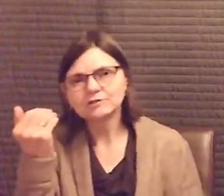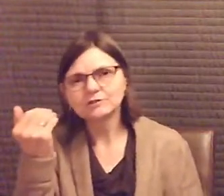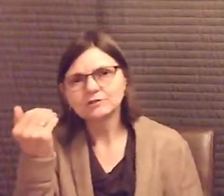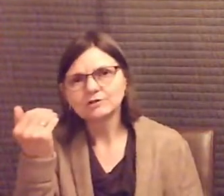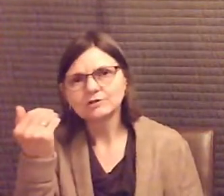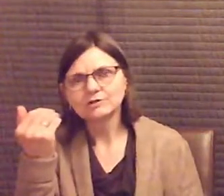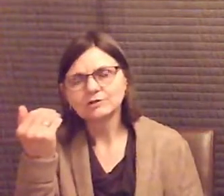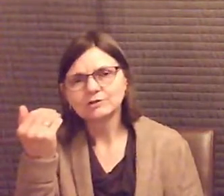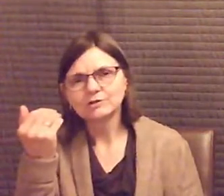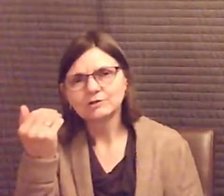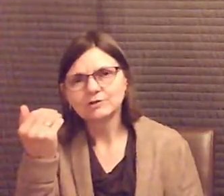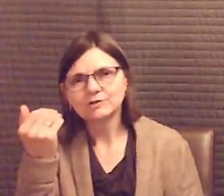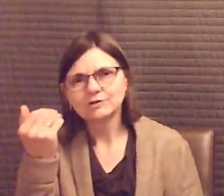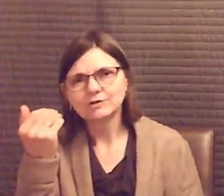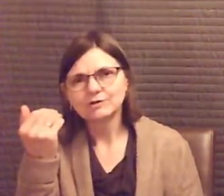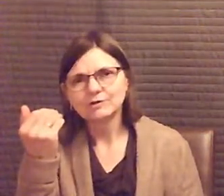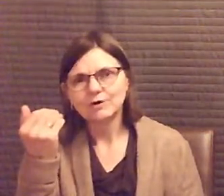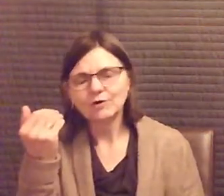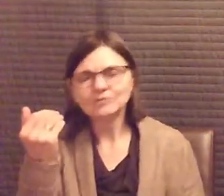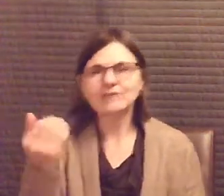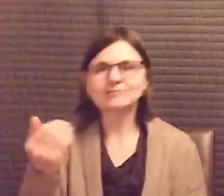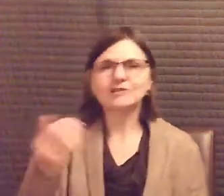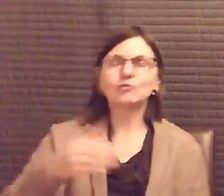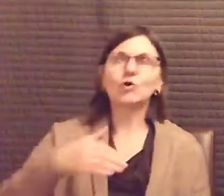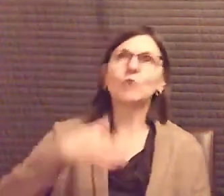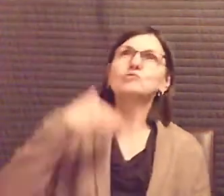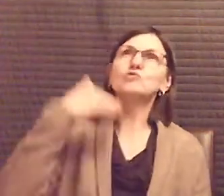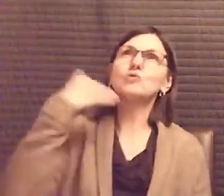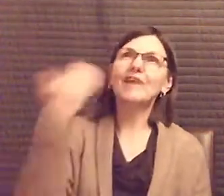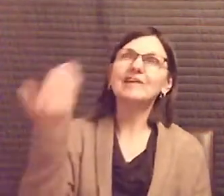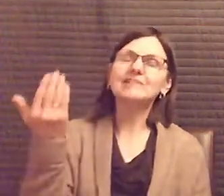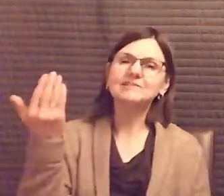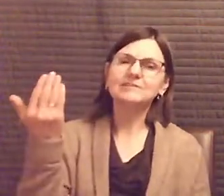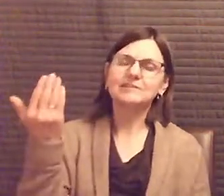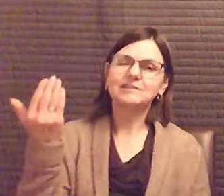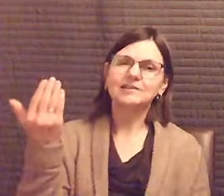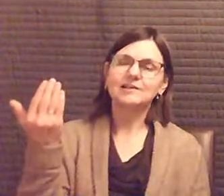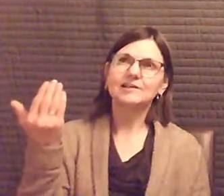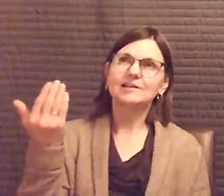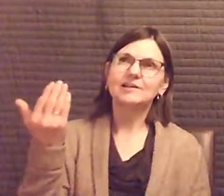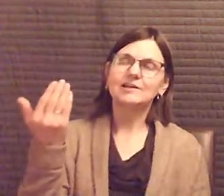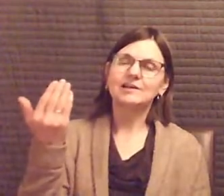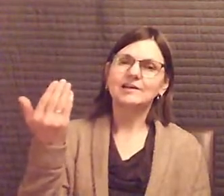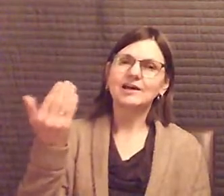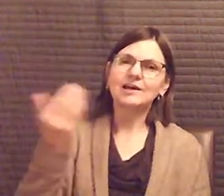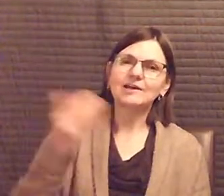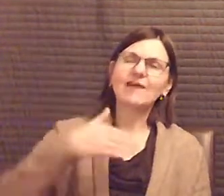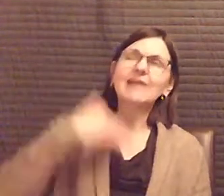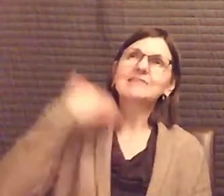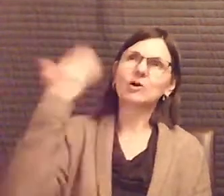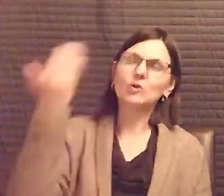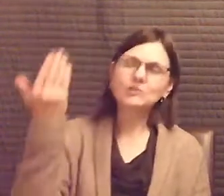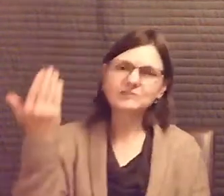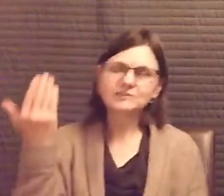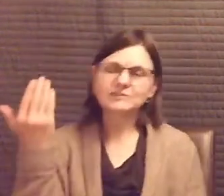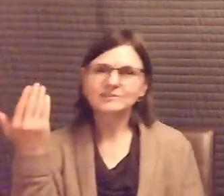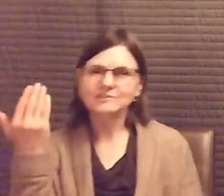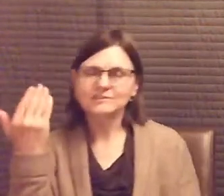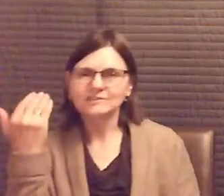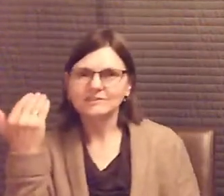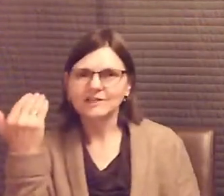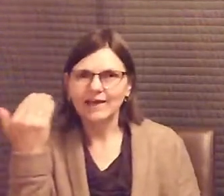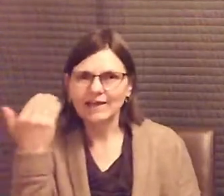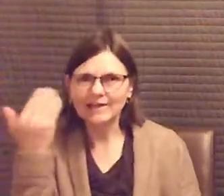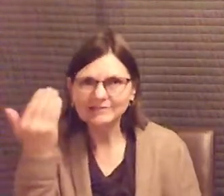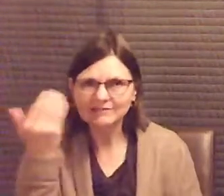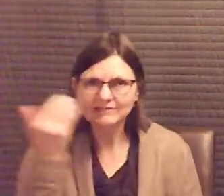life's work on hold' olie-kan betekent ons leven dan voorkomen toegewijde school drie keer toe en gewijd aan god en je